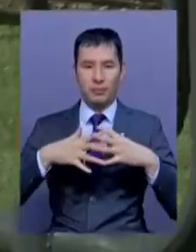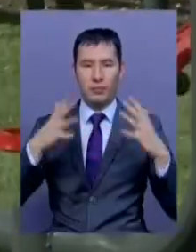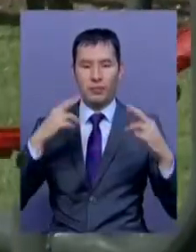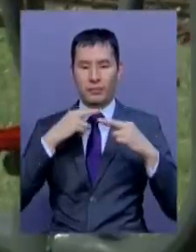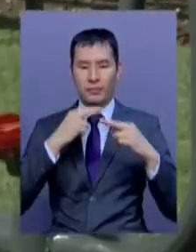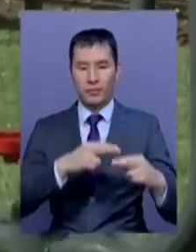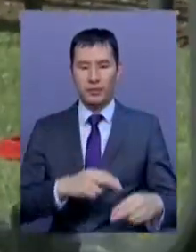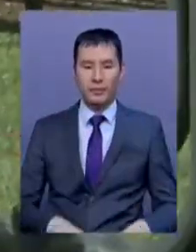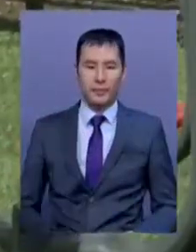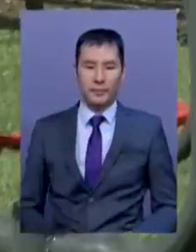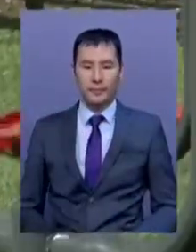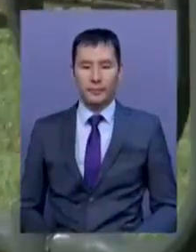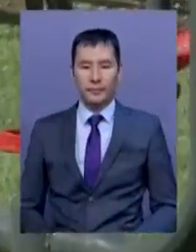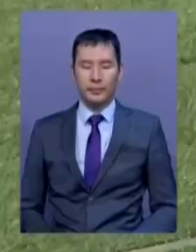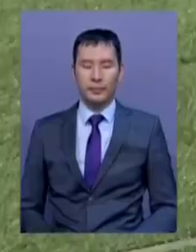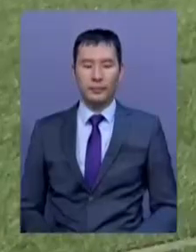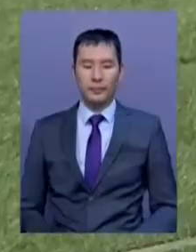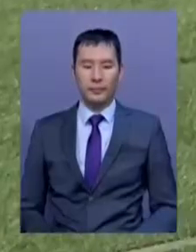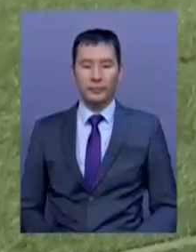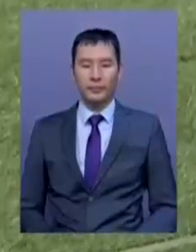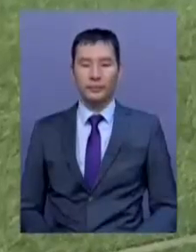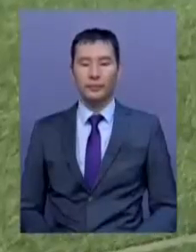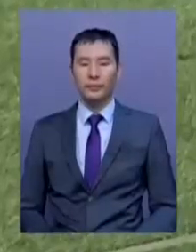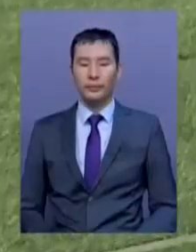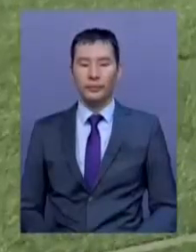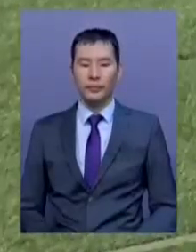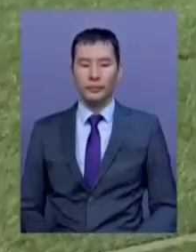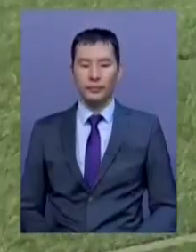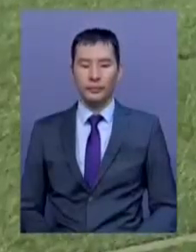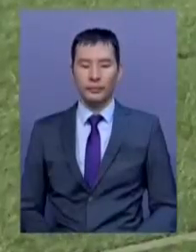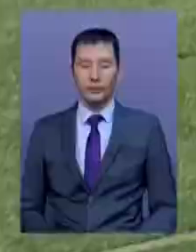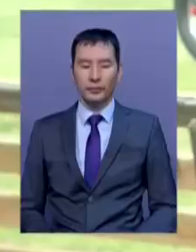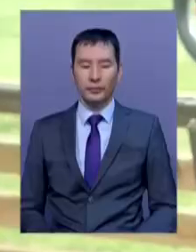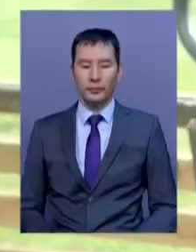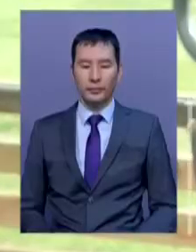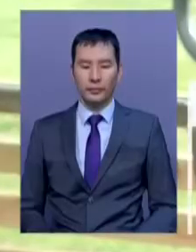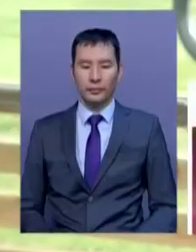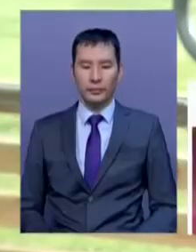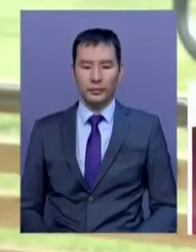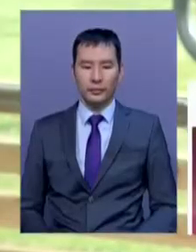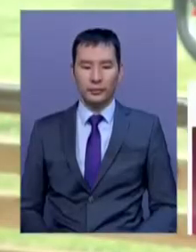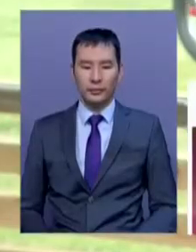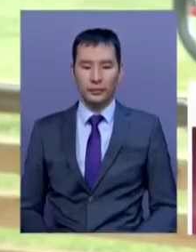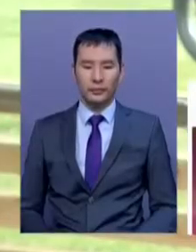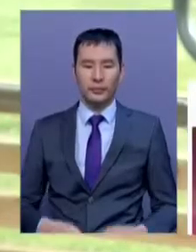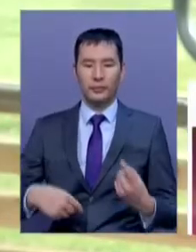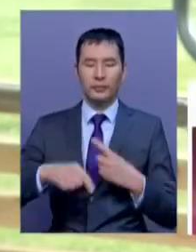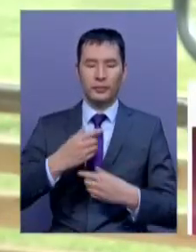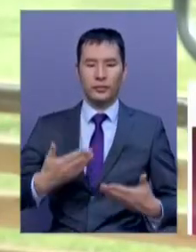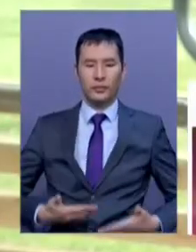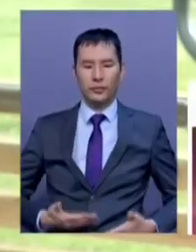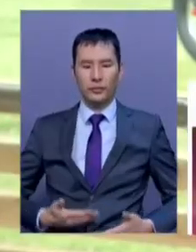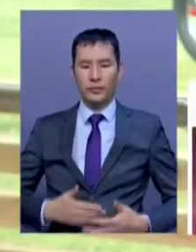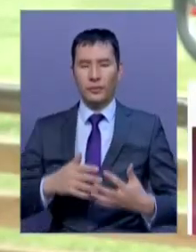бір ғана дат басқан темір қақпадан басқа мұнда ештеңе болмапты. Енді көп жылдан бері осы ауылда тұрамыз. Біздің ауылда